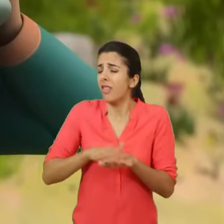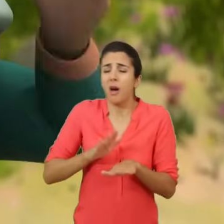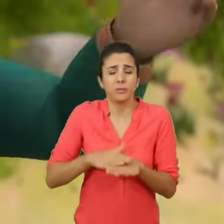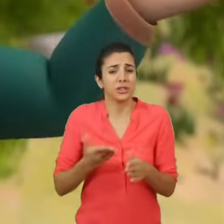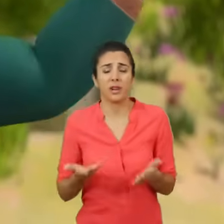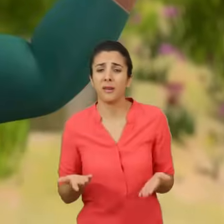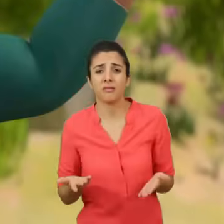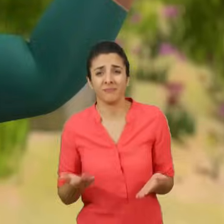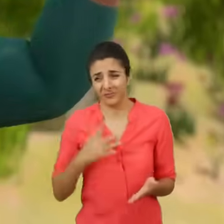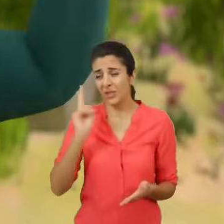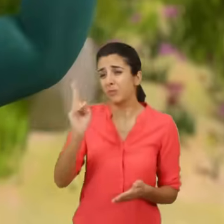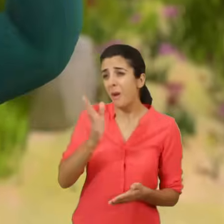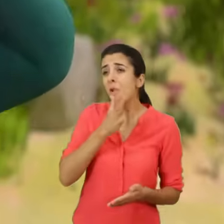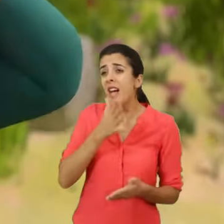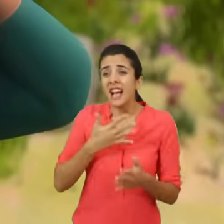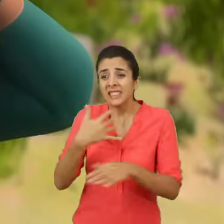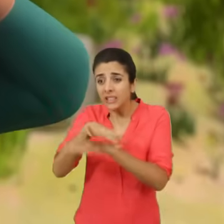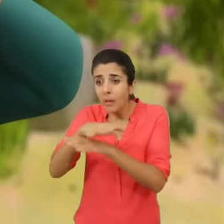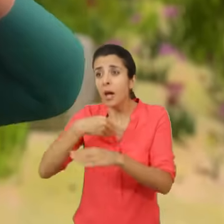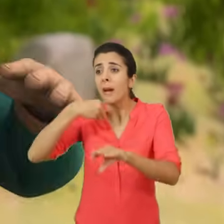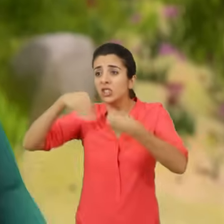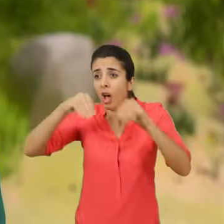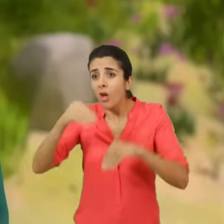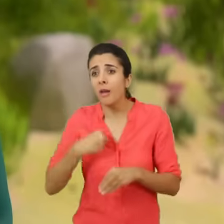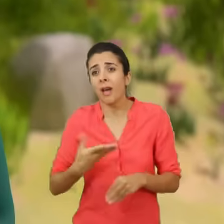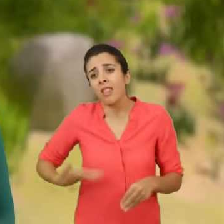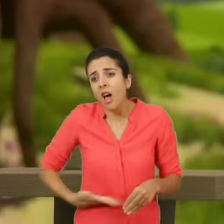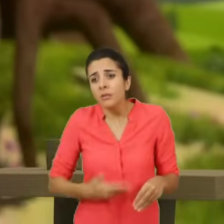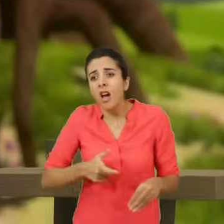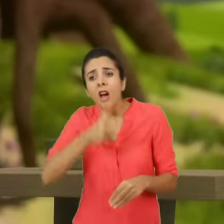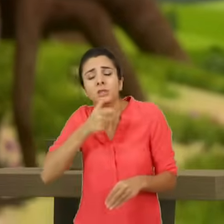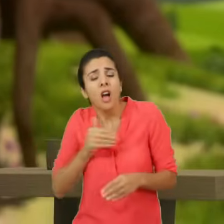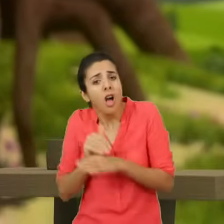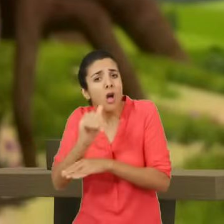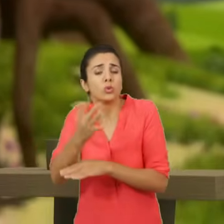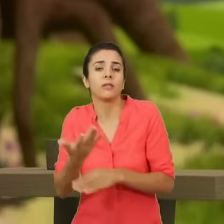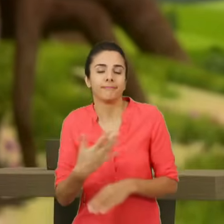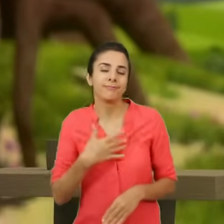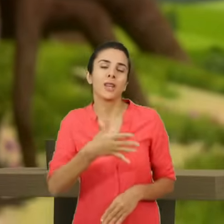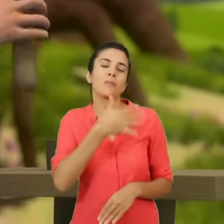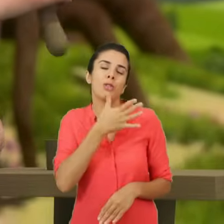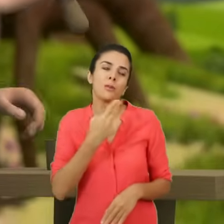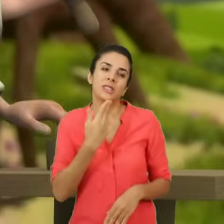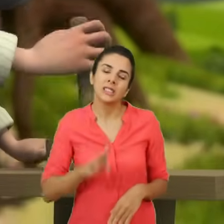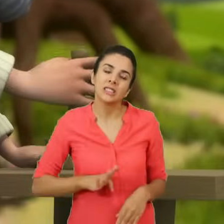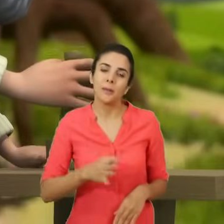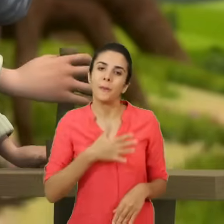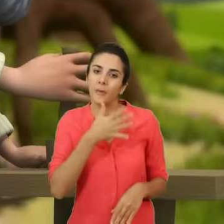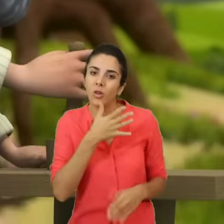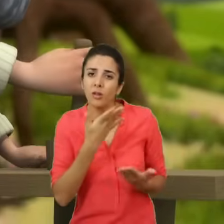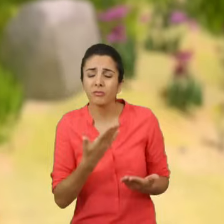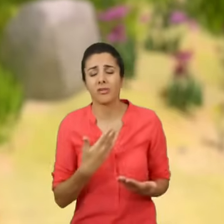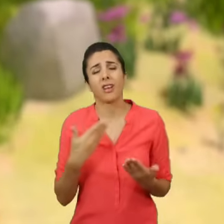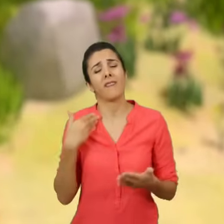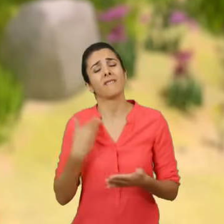şimdi? Biliyorsun o sebzeleri satarak geçimimi sağlıyorum Bilgecan dede. Biliyorum kızım, biliyorum. Aman